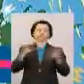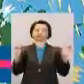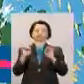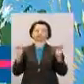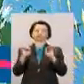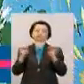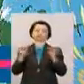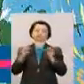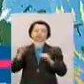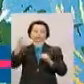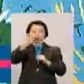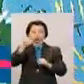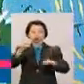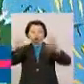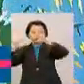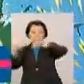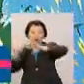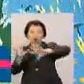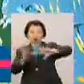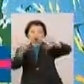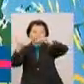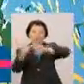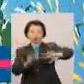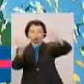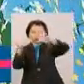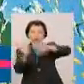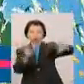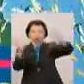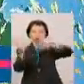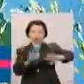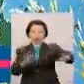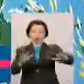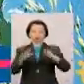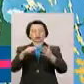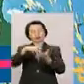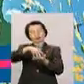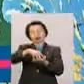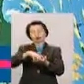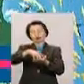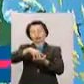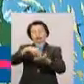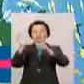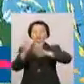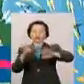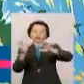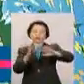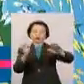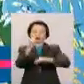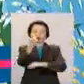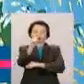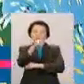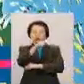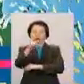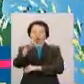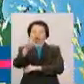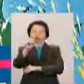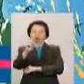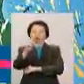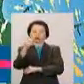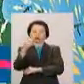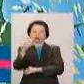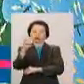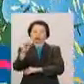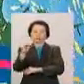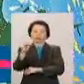masa ini. Berikutan tiupan angin di kawasan perairan ketika ini adalah lemah dengan kelajuan 10 ke 20 km sejam